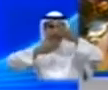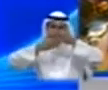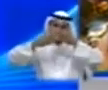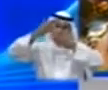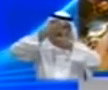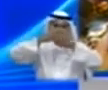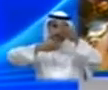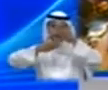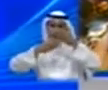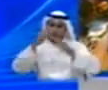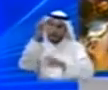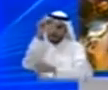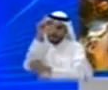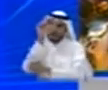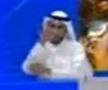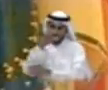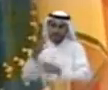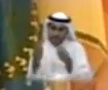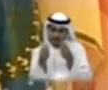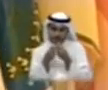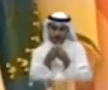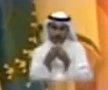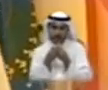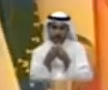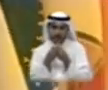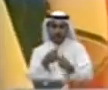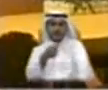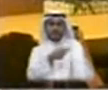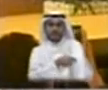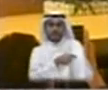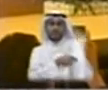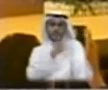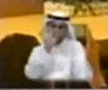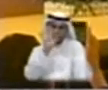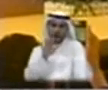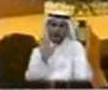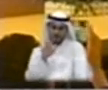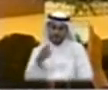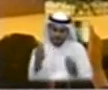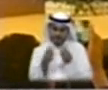وزائد مسجد وزائد عيادة خاصة